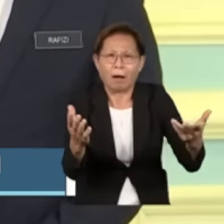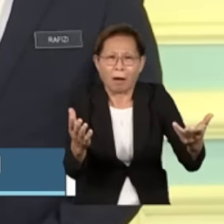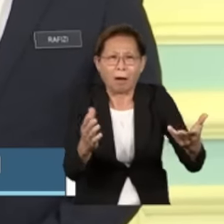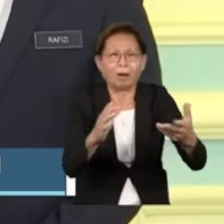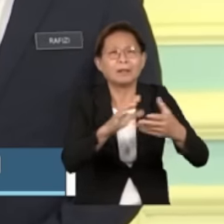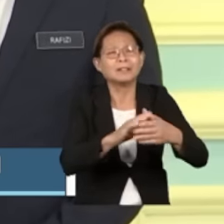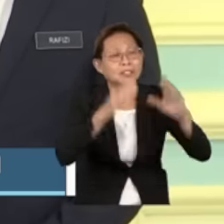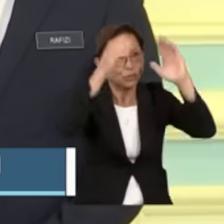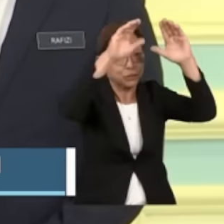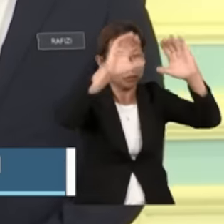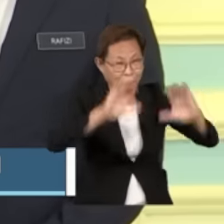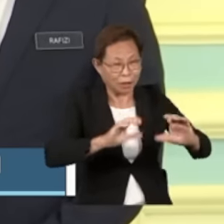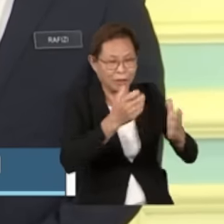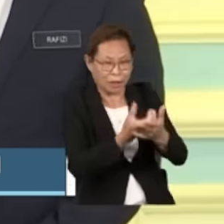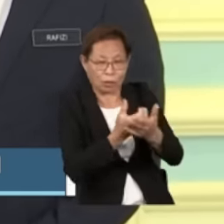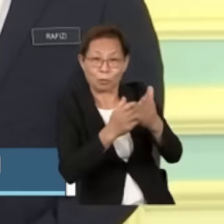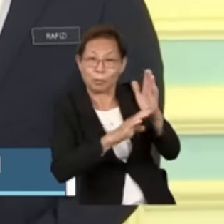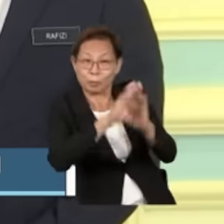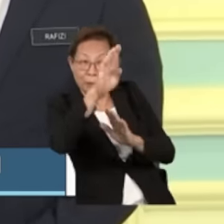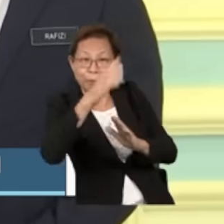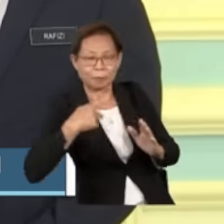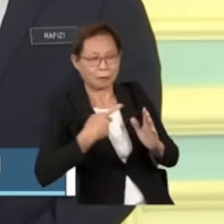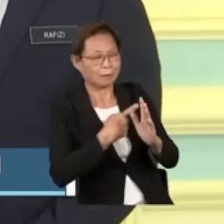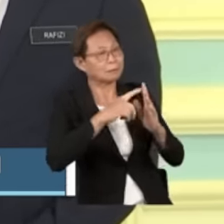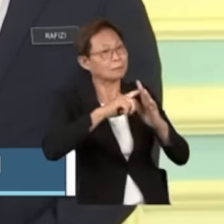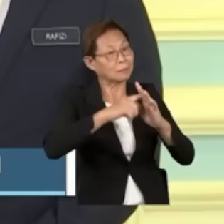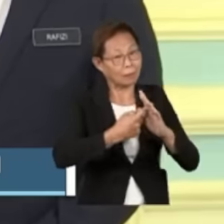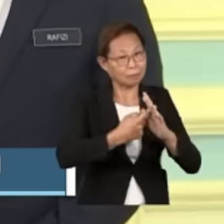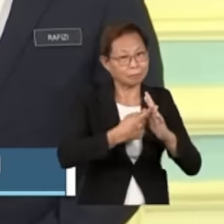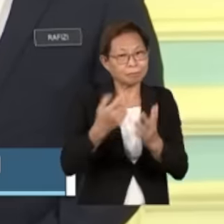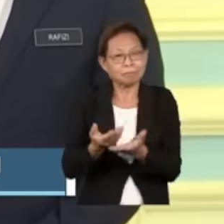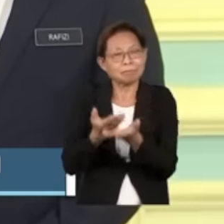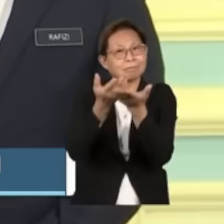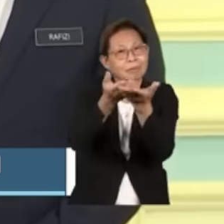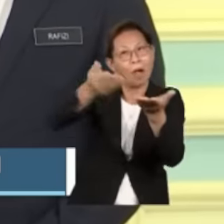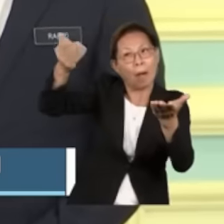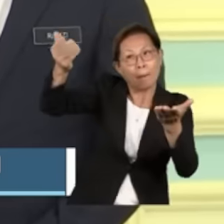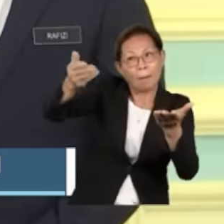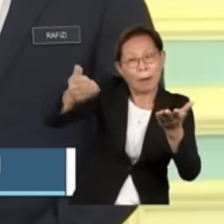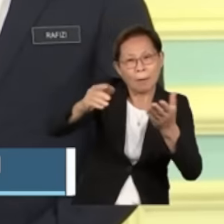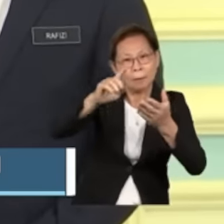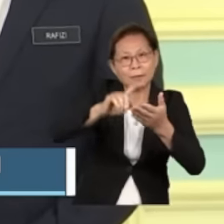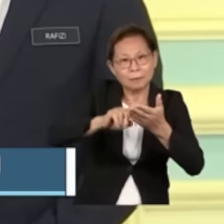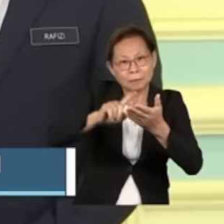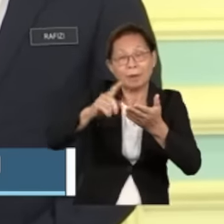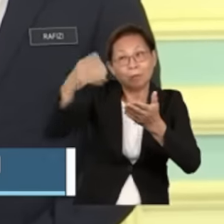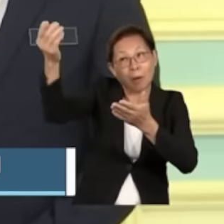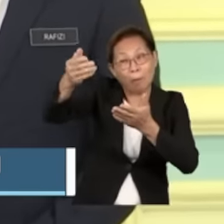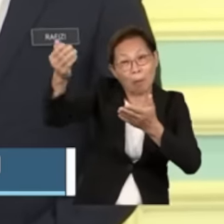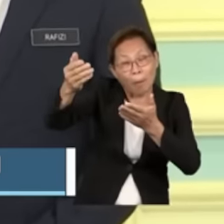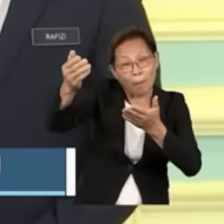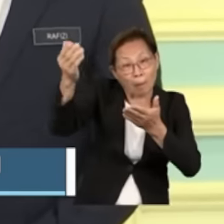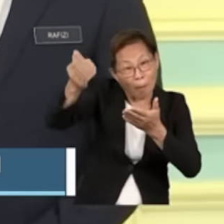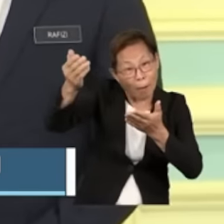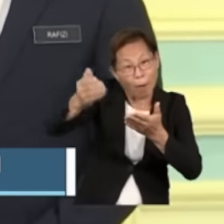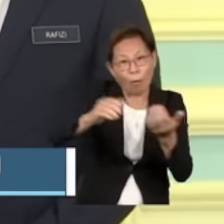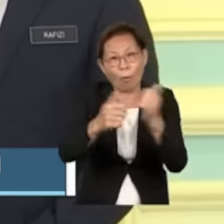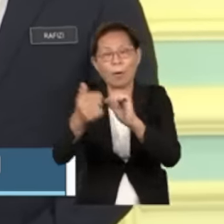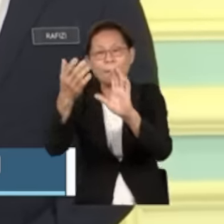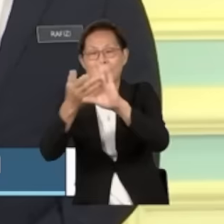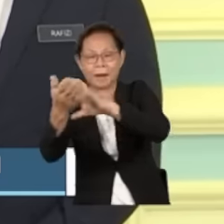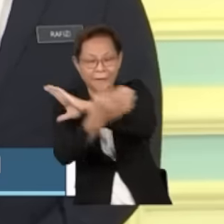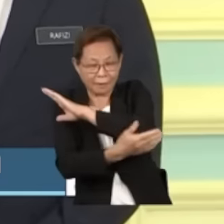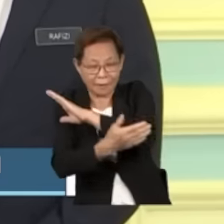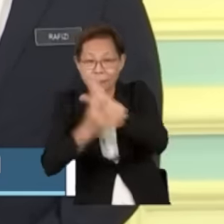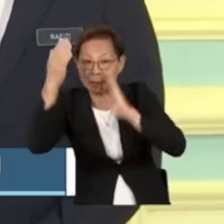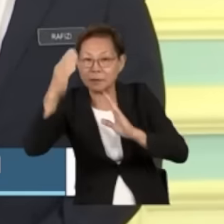madani. Kita mula dengan suatu pembentangan teliti oleh Bank Negara Malaysia tentang kedudukan ekonomi